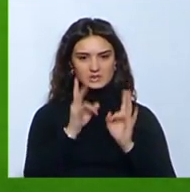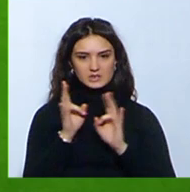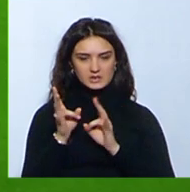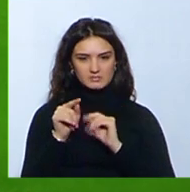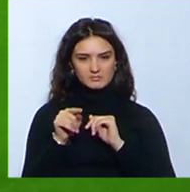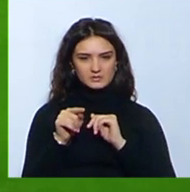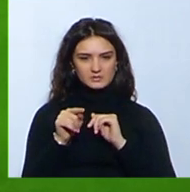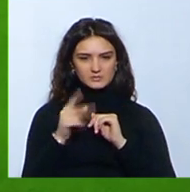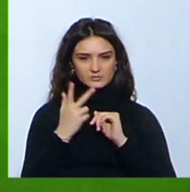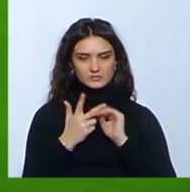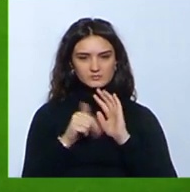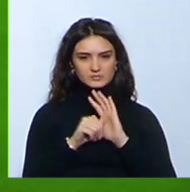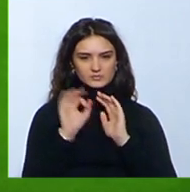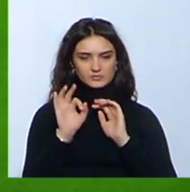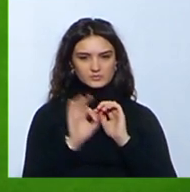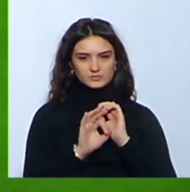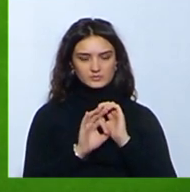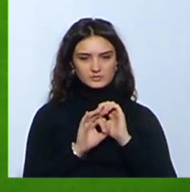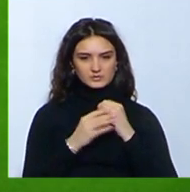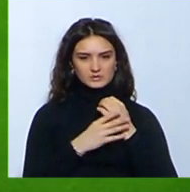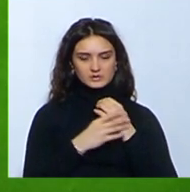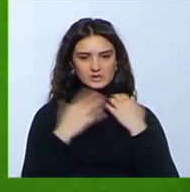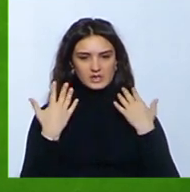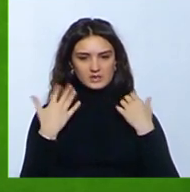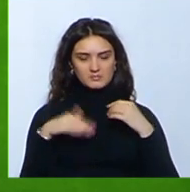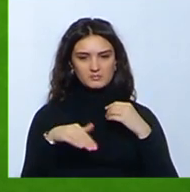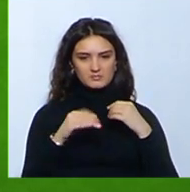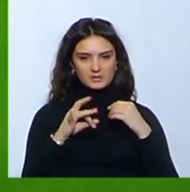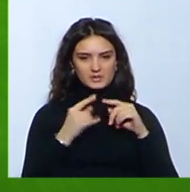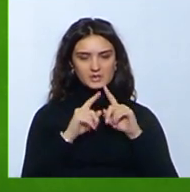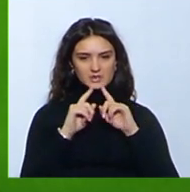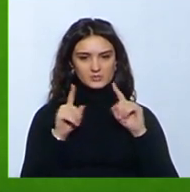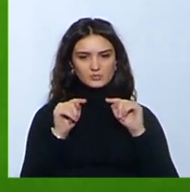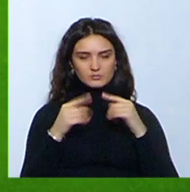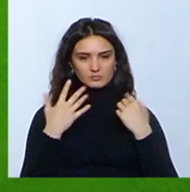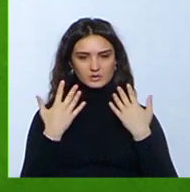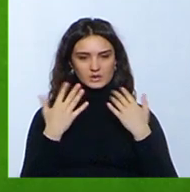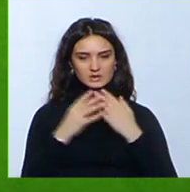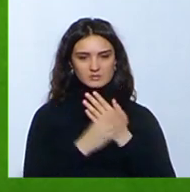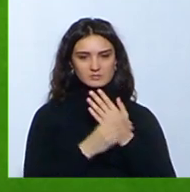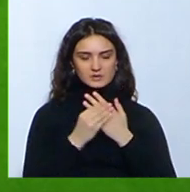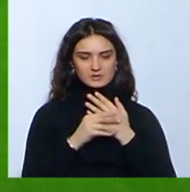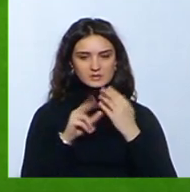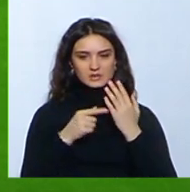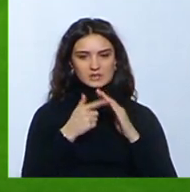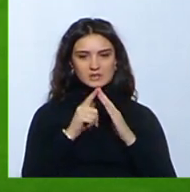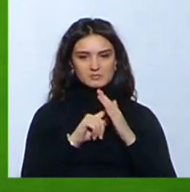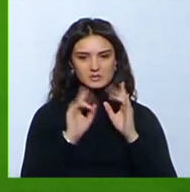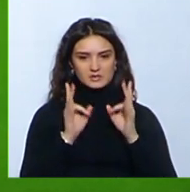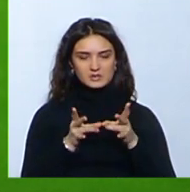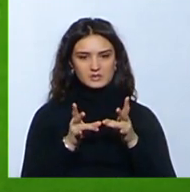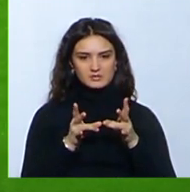დაზიანებებია. 36% კიდურების. განსაკუთრებით ხელის მტევნის და თითების